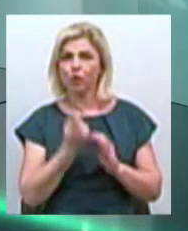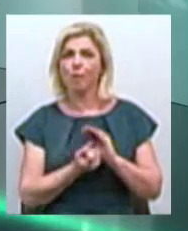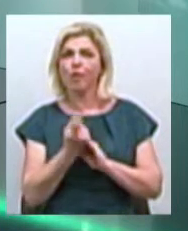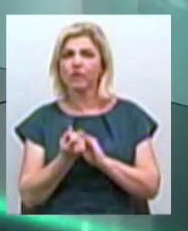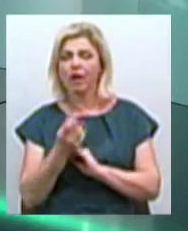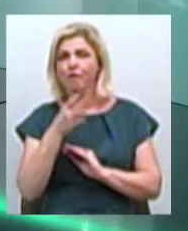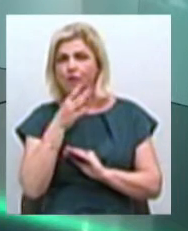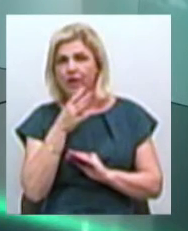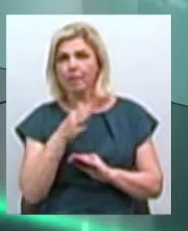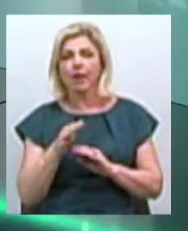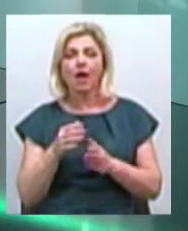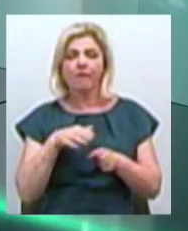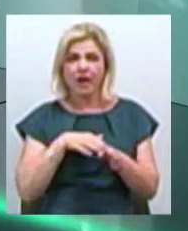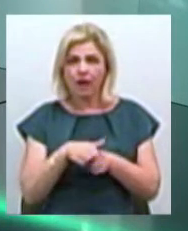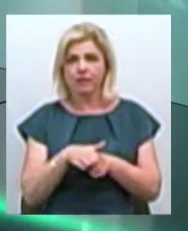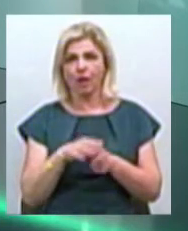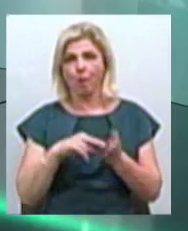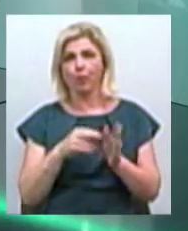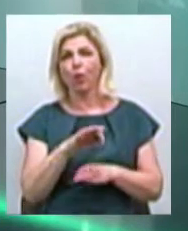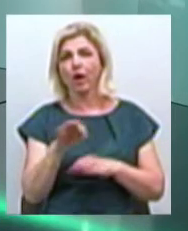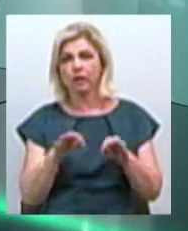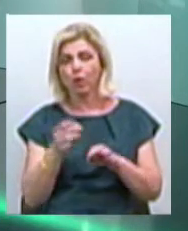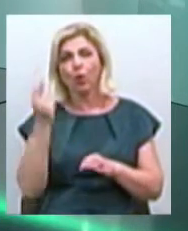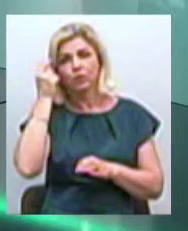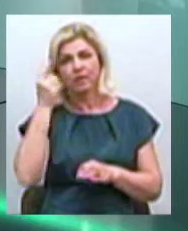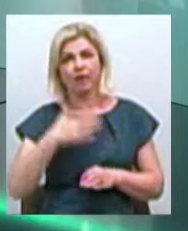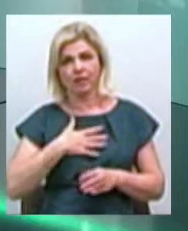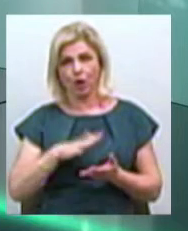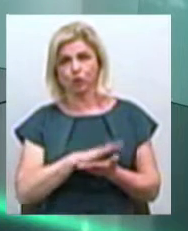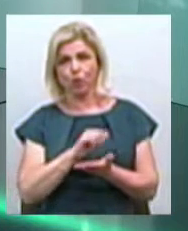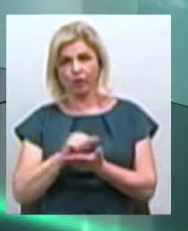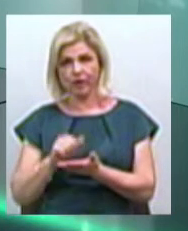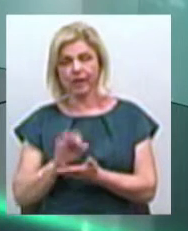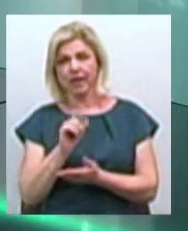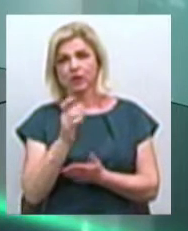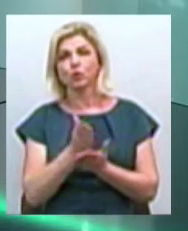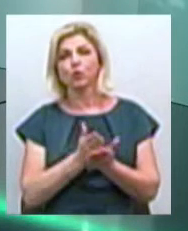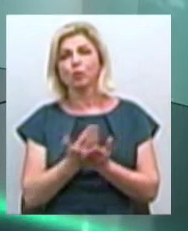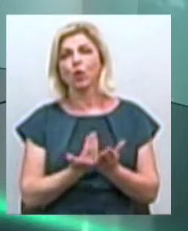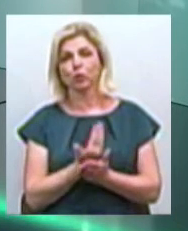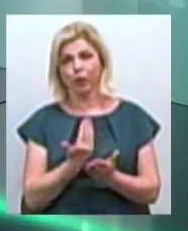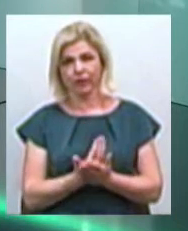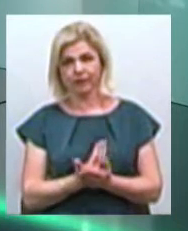процесі реалізації проєктів, дізнавались наші колеги зі служби новин